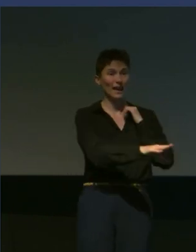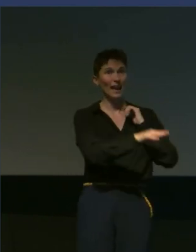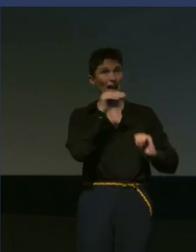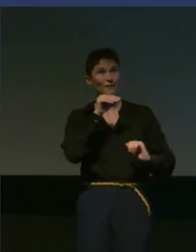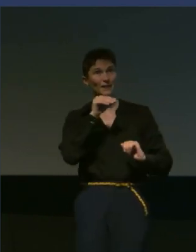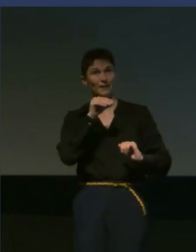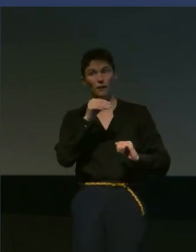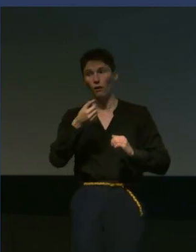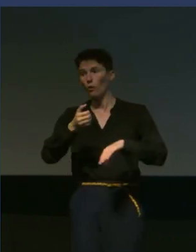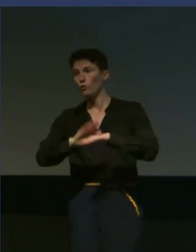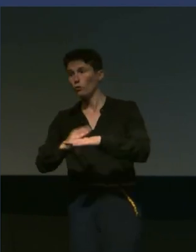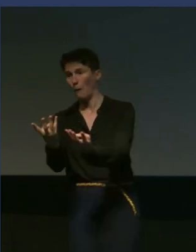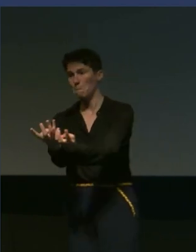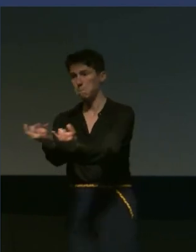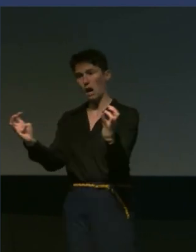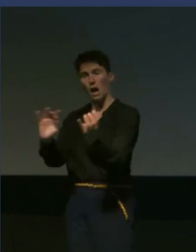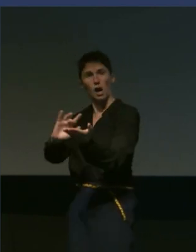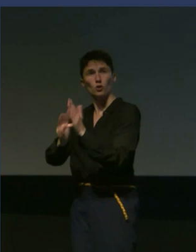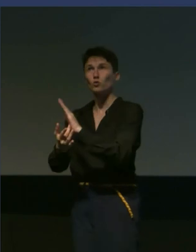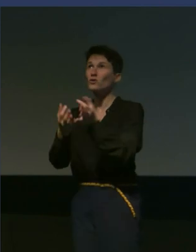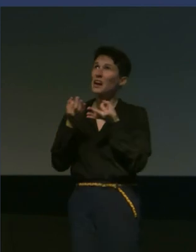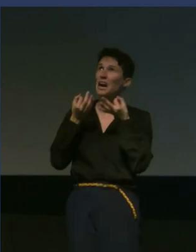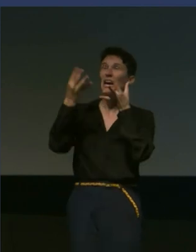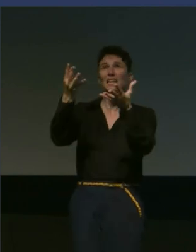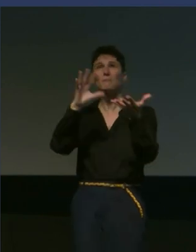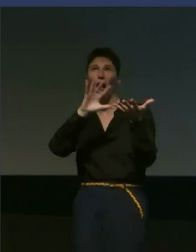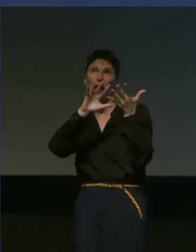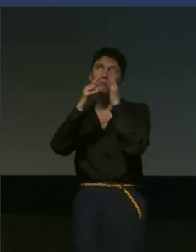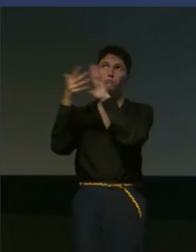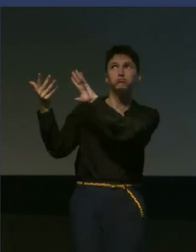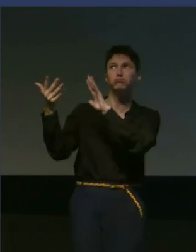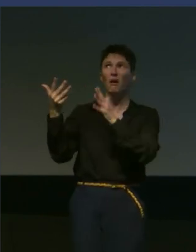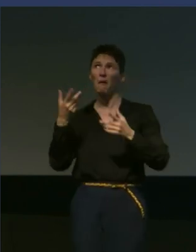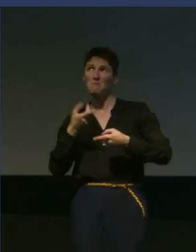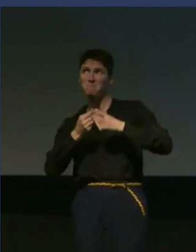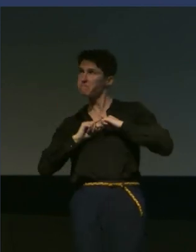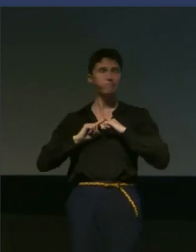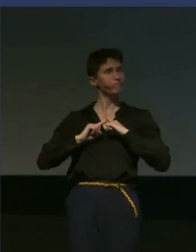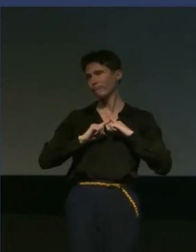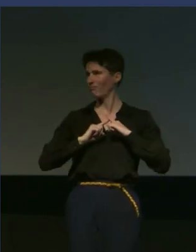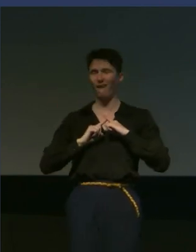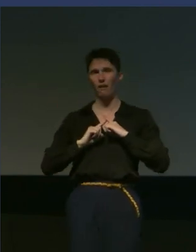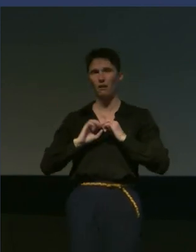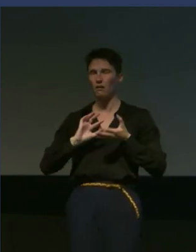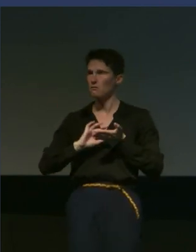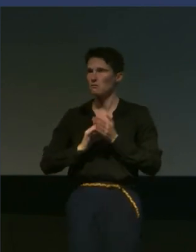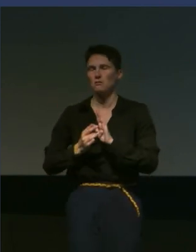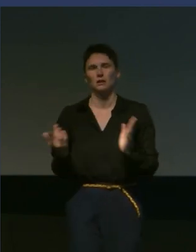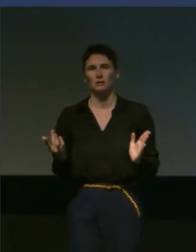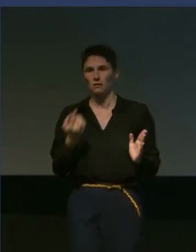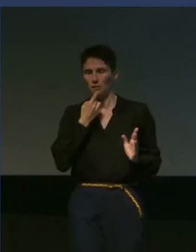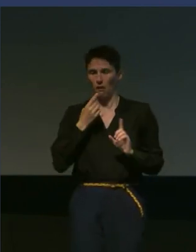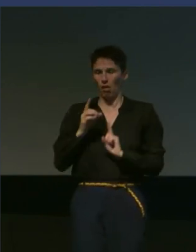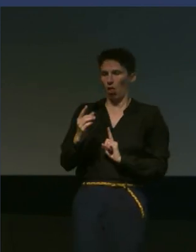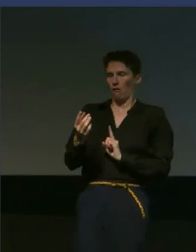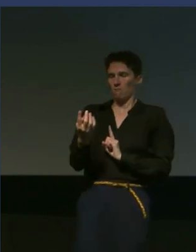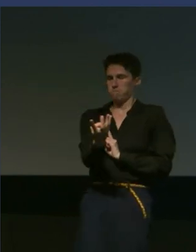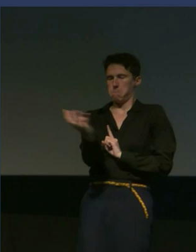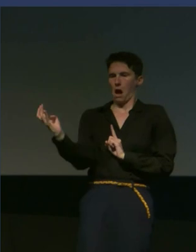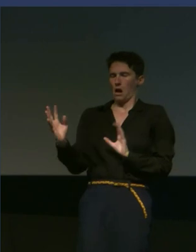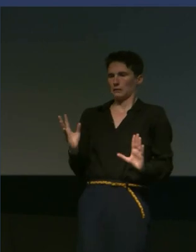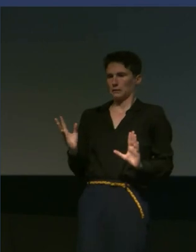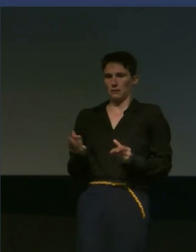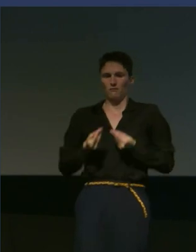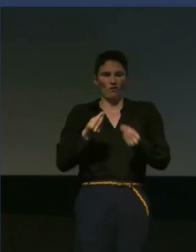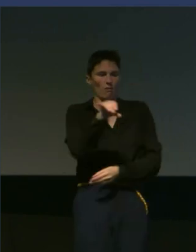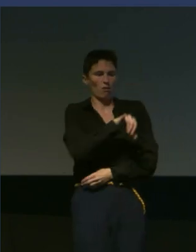monde est climato-sceptique. Et en fait, ils vont tellement être ambiançants, on dit n'importe quoi et à tourner en ridicule la